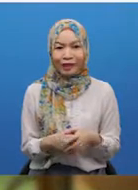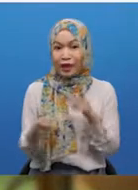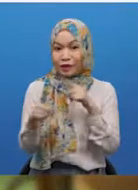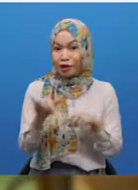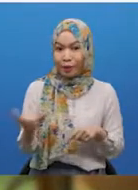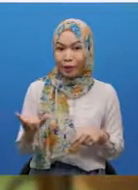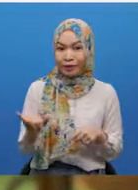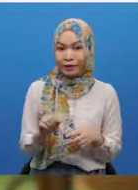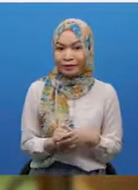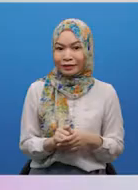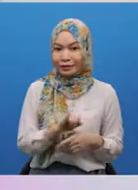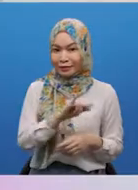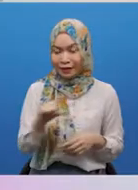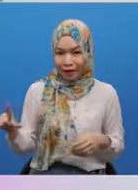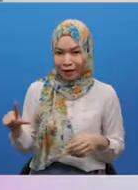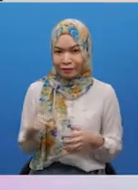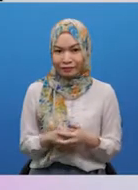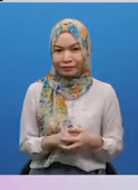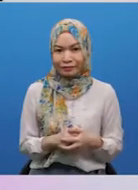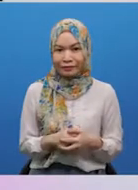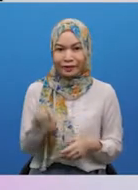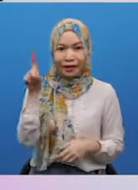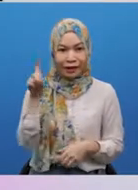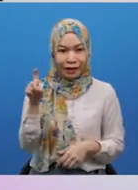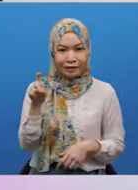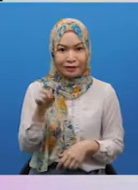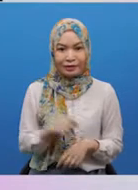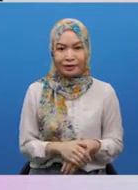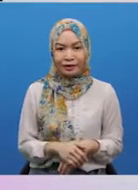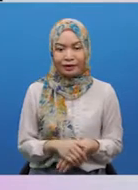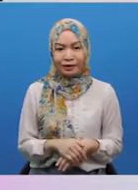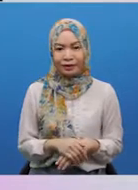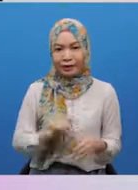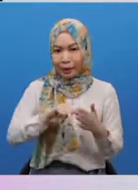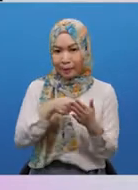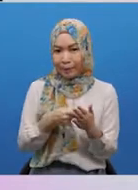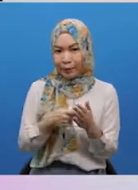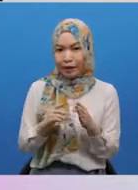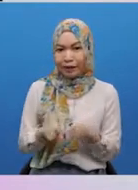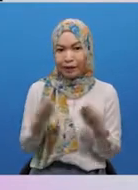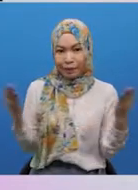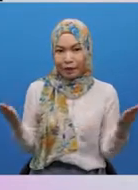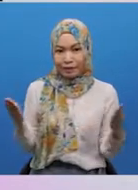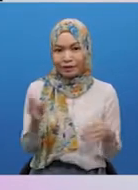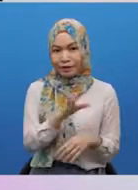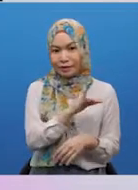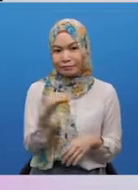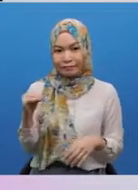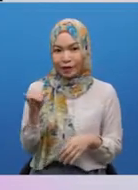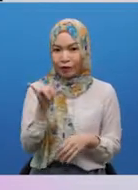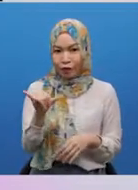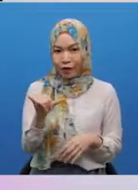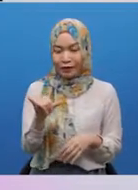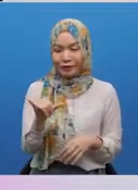Jawapannya adalah seperti yang berikut. X ialah peribahasa dan Y ialah